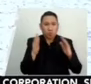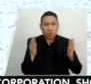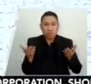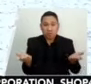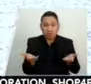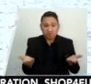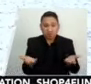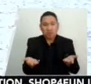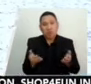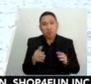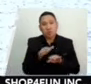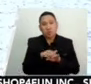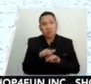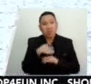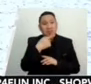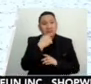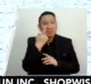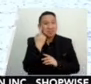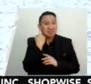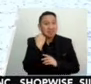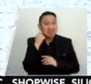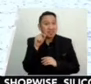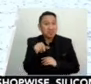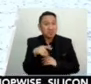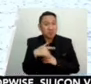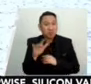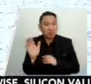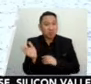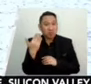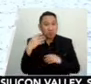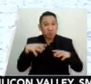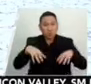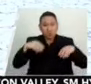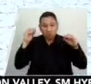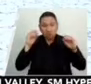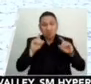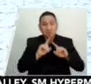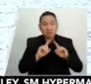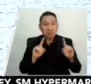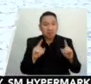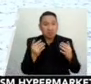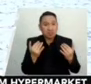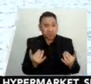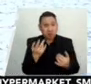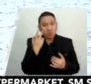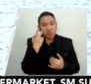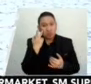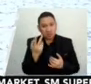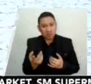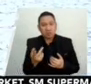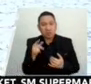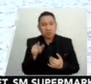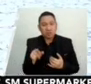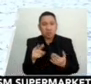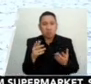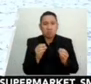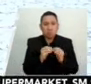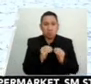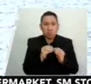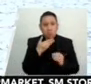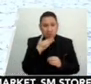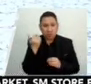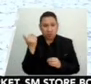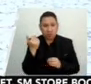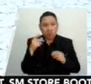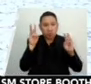Actually kaninang madaling araw ay nawalan pa ng kuryente Pero sa ngayon kung makikita po ninyo a maayos ang lagay ng panahon Igan mob